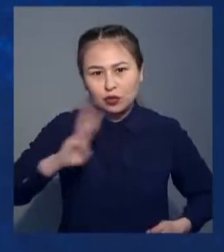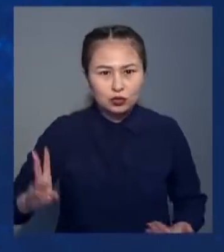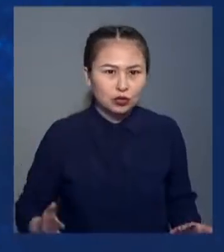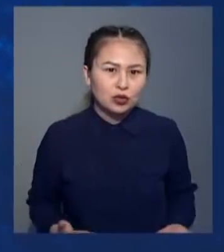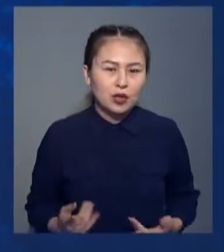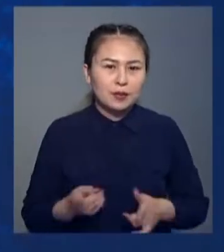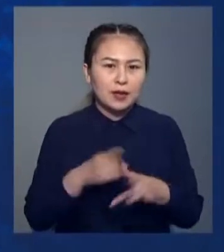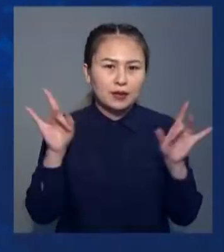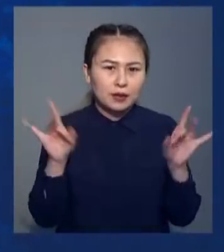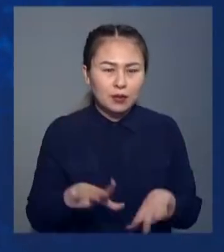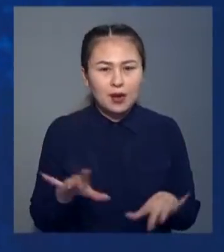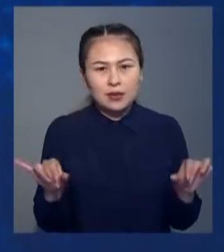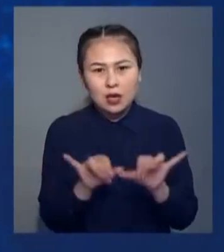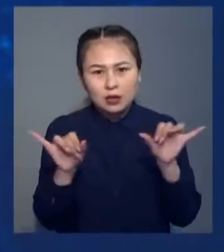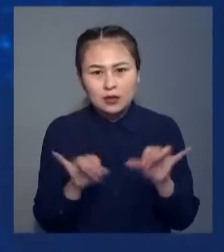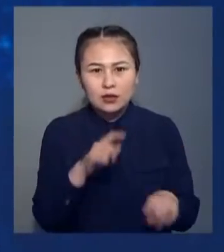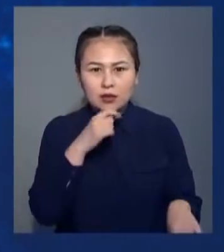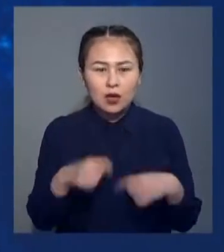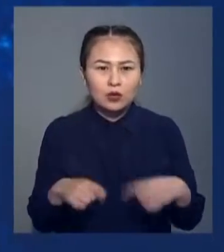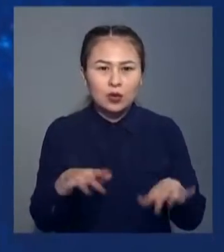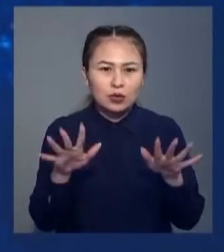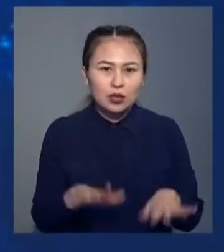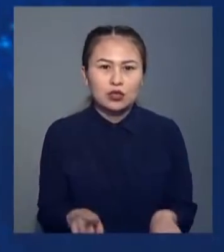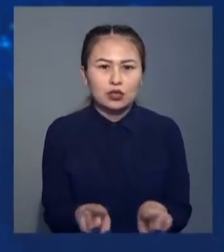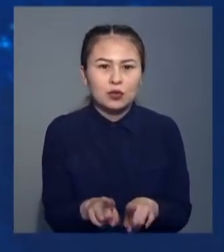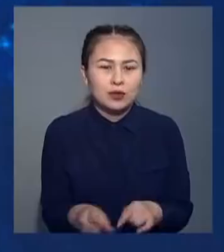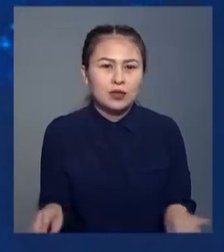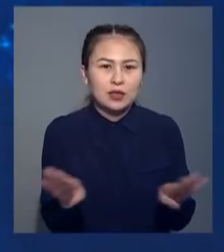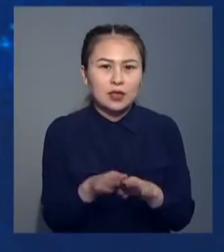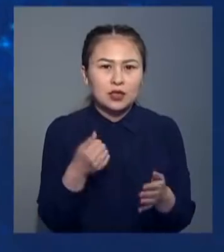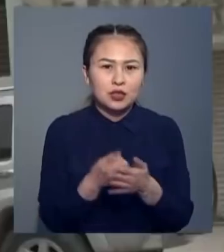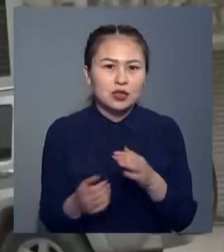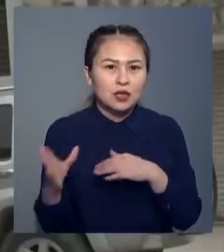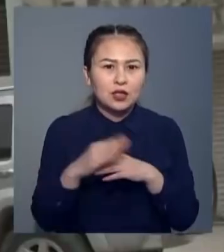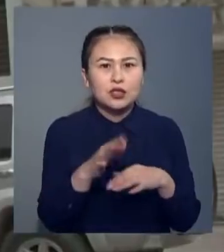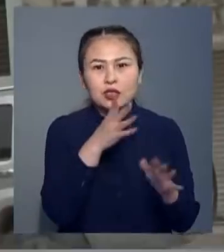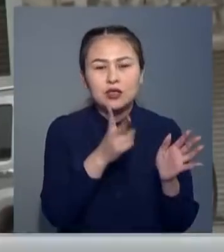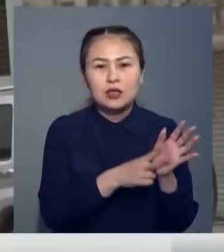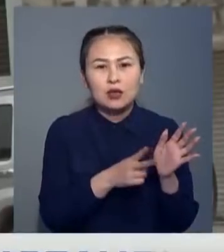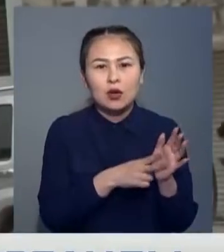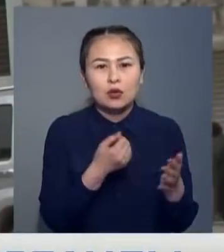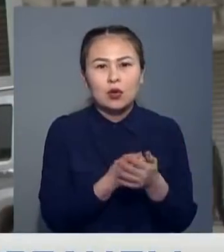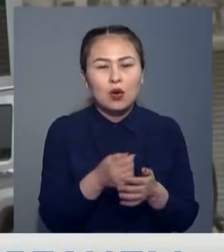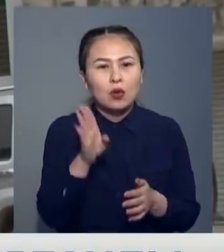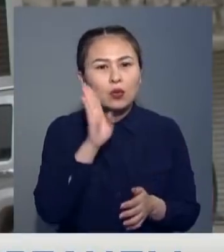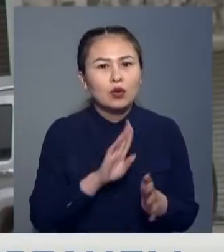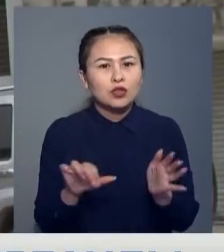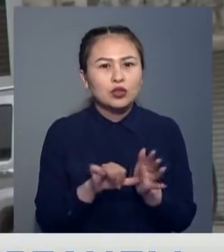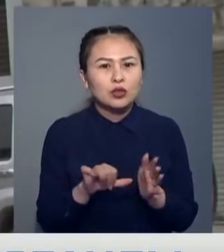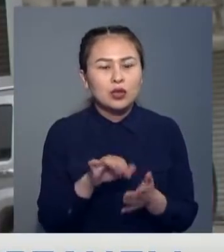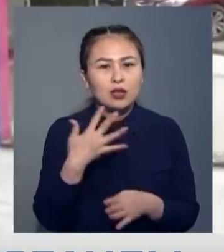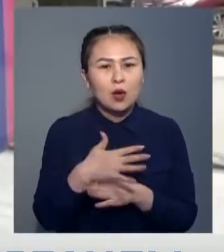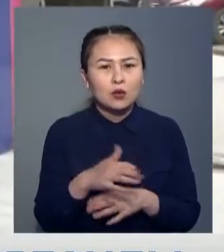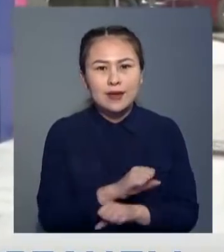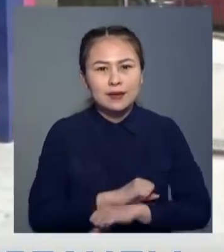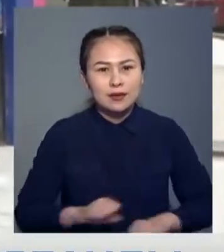тұрғыны бар шаһарда мейрамханалар мен асханалар және сауда орындары жабық. Тұрғындар кешкі сағат 7-ден таңғы 6-ға дейін сыртқа шыға